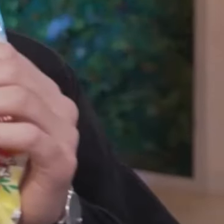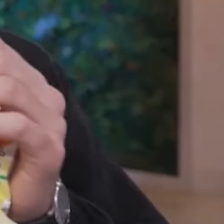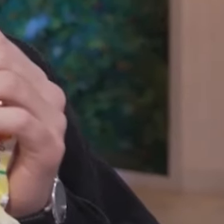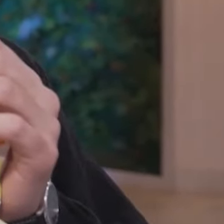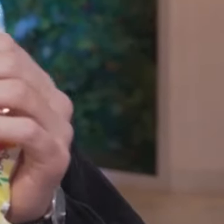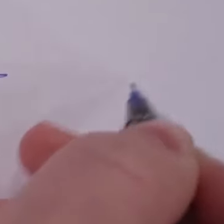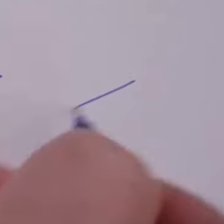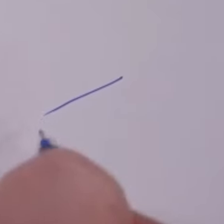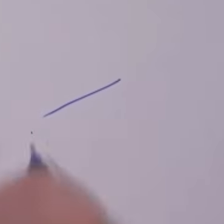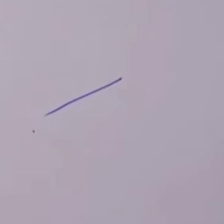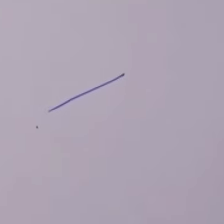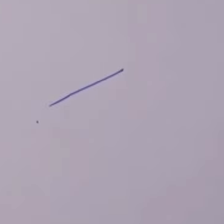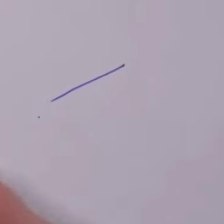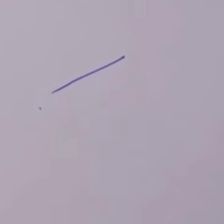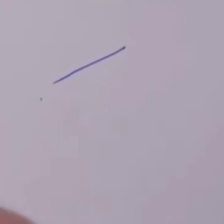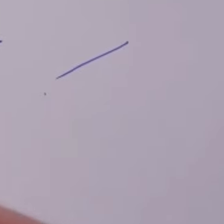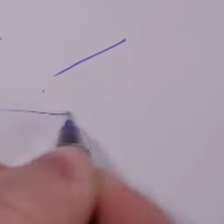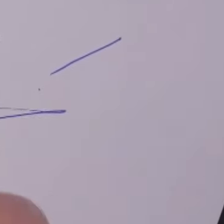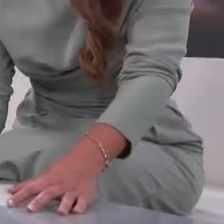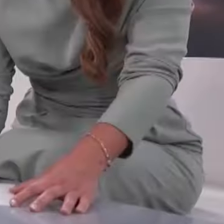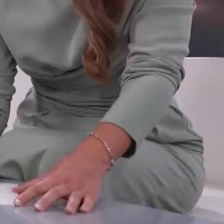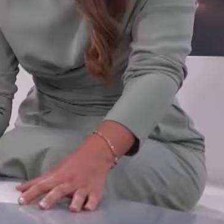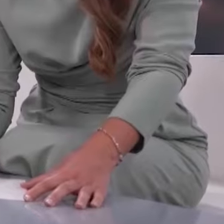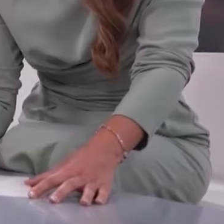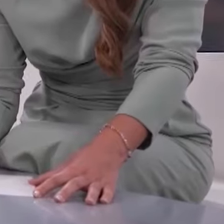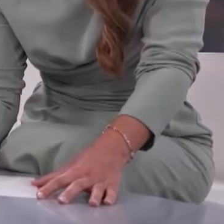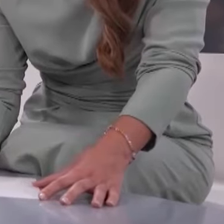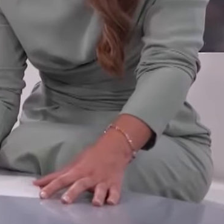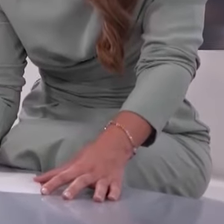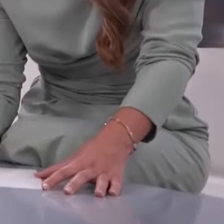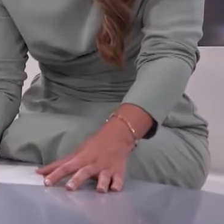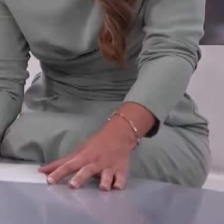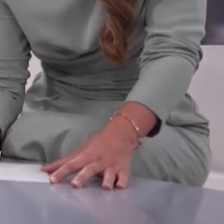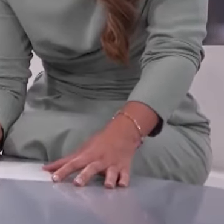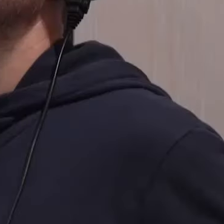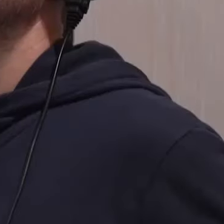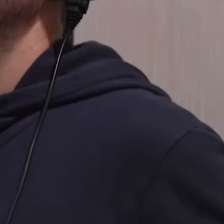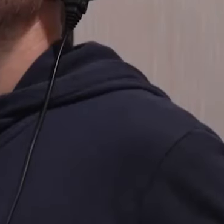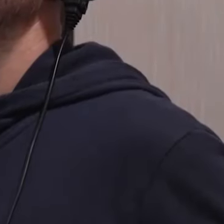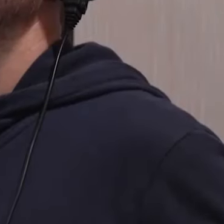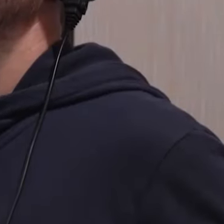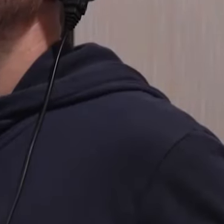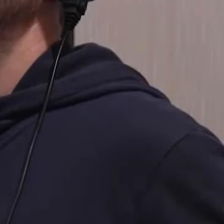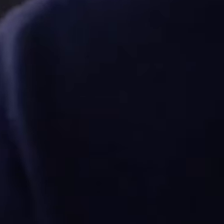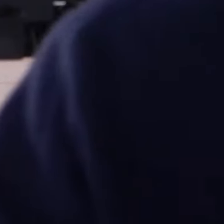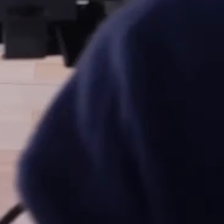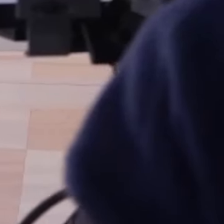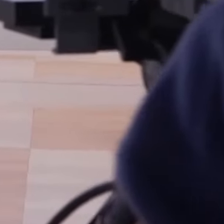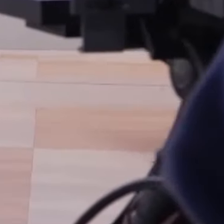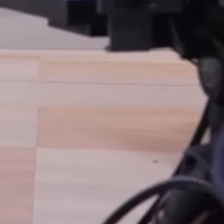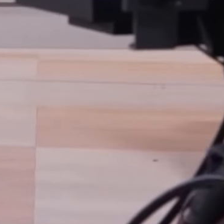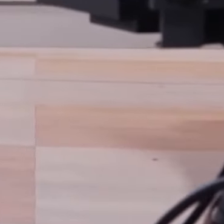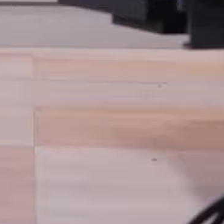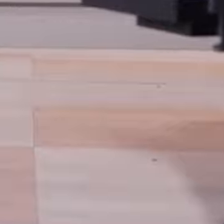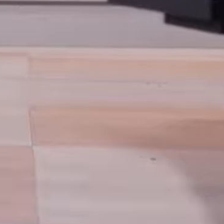день, наполняя его молитвой, верой и смыслом. Проведи драгоценные утренние часы с пользой.